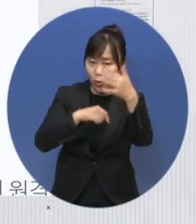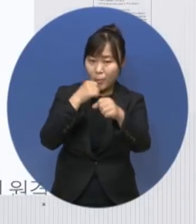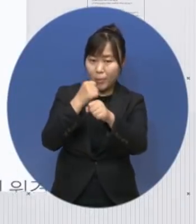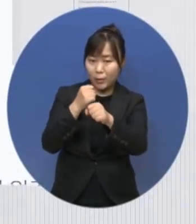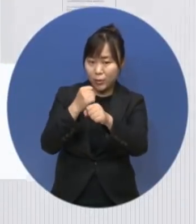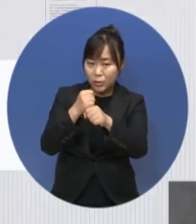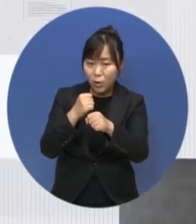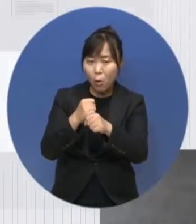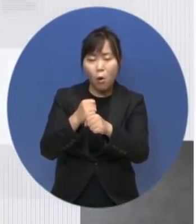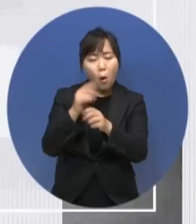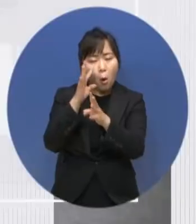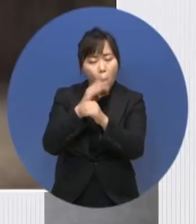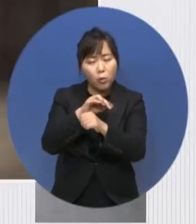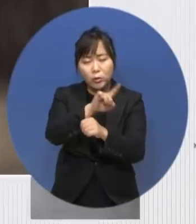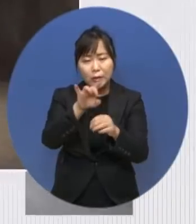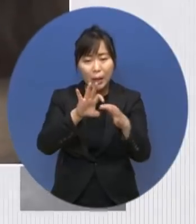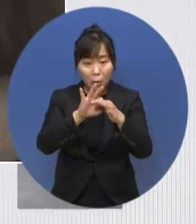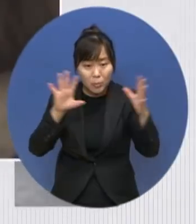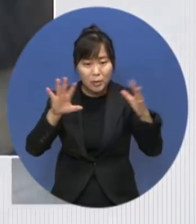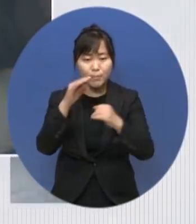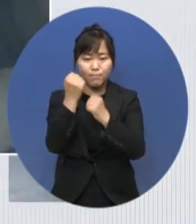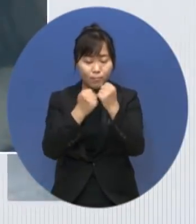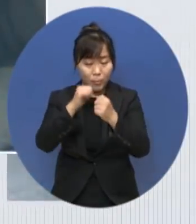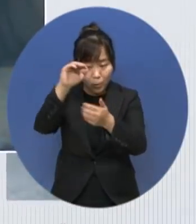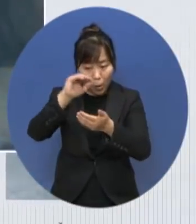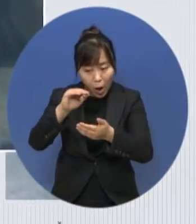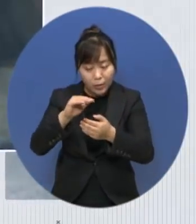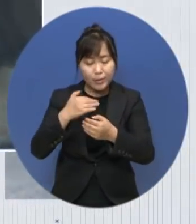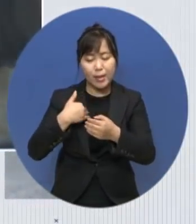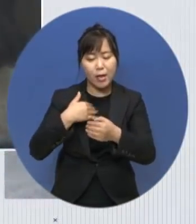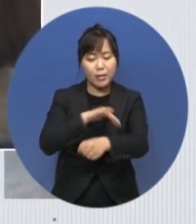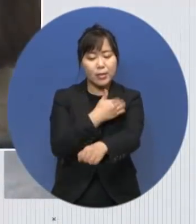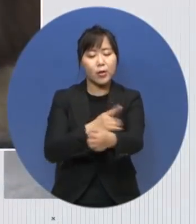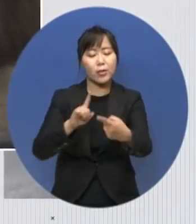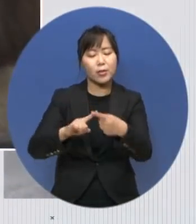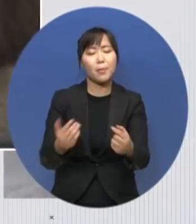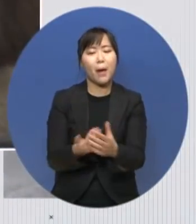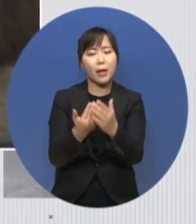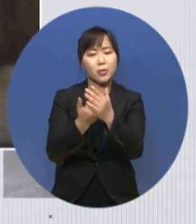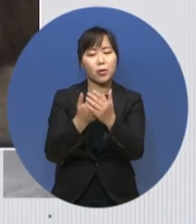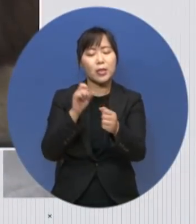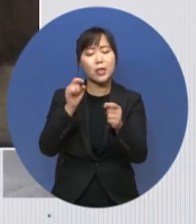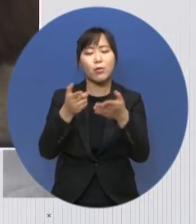개발하여 언제 어디서나 연수하여 역량 강화의 기회를 부여하고 있습니다.